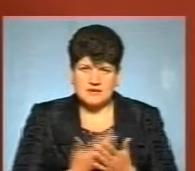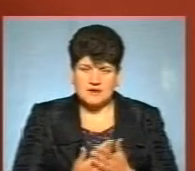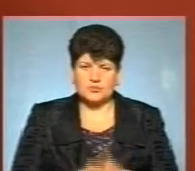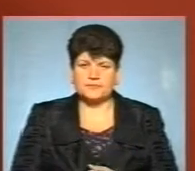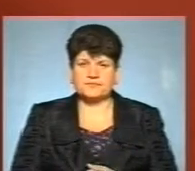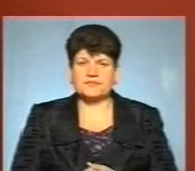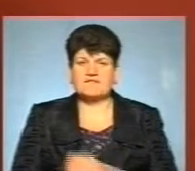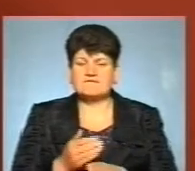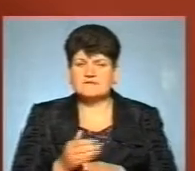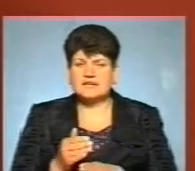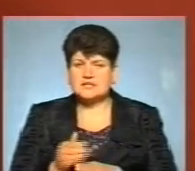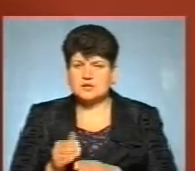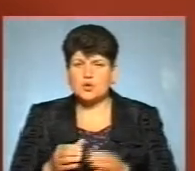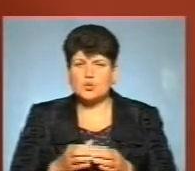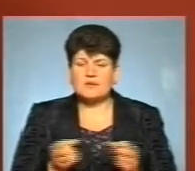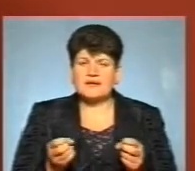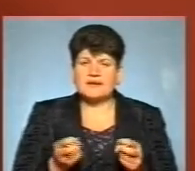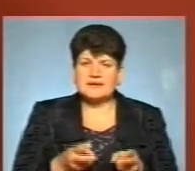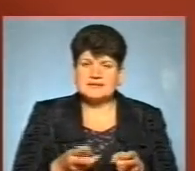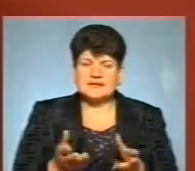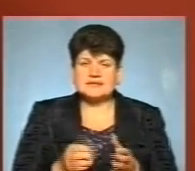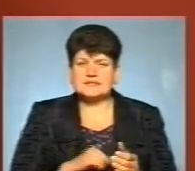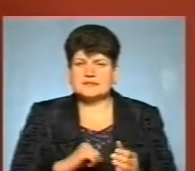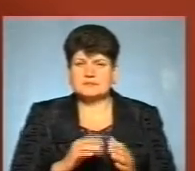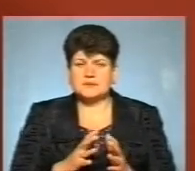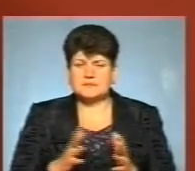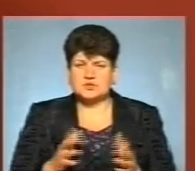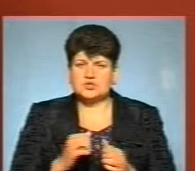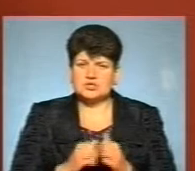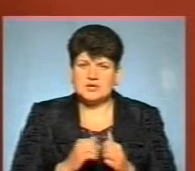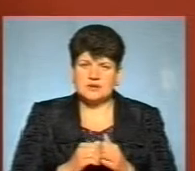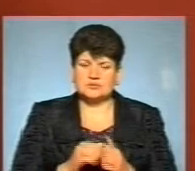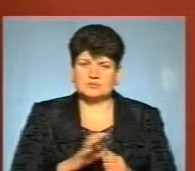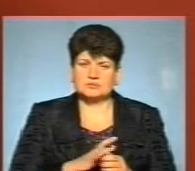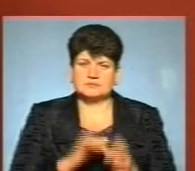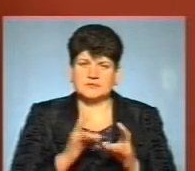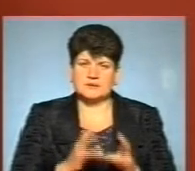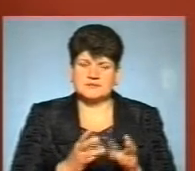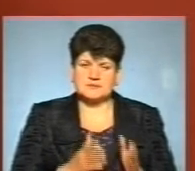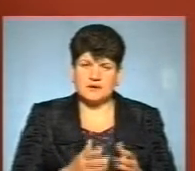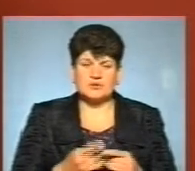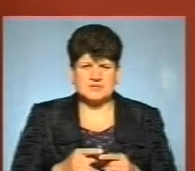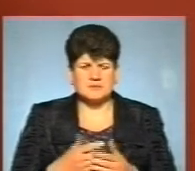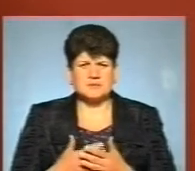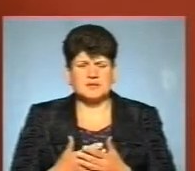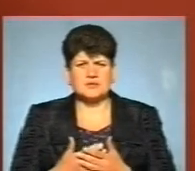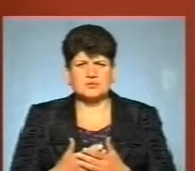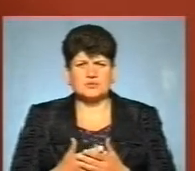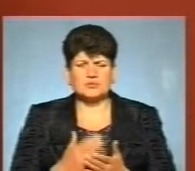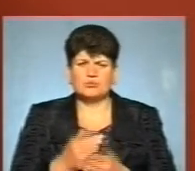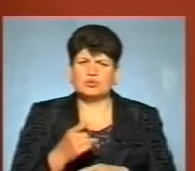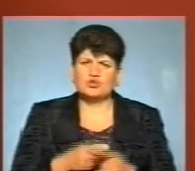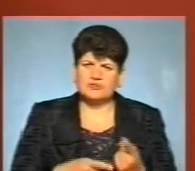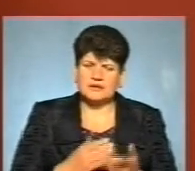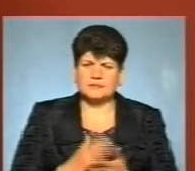Тобто, виділивши групи ризику, які найбільш частіше наражалися на небезпеку. Це має бути приблизно половина